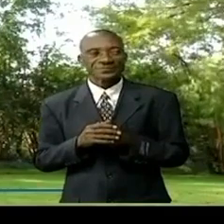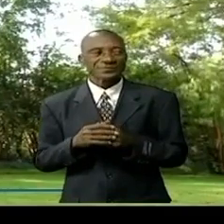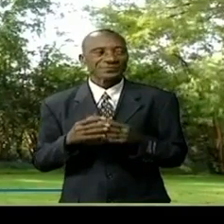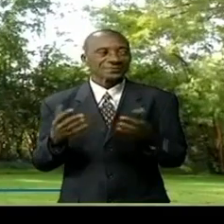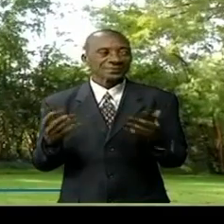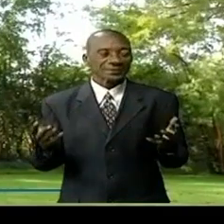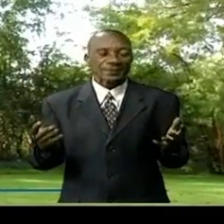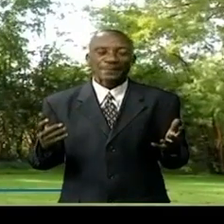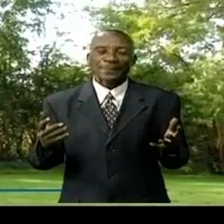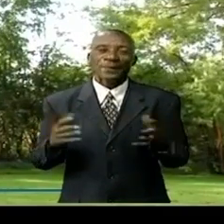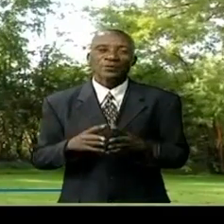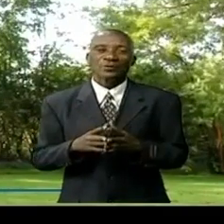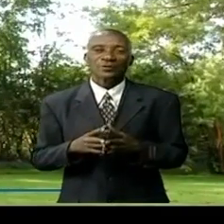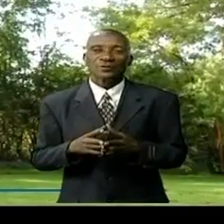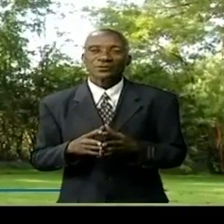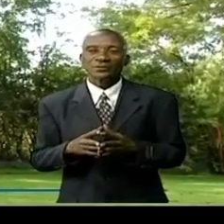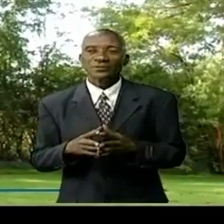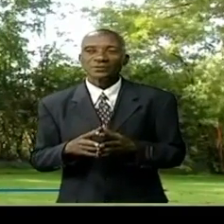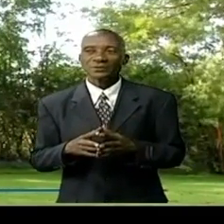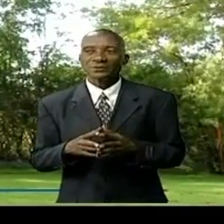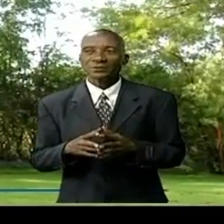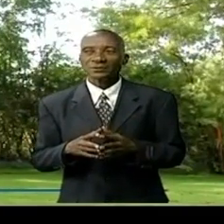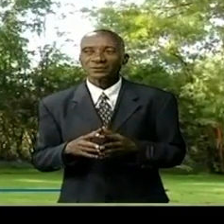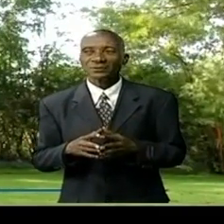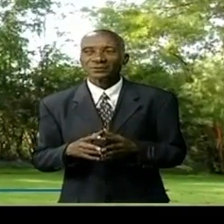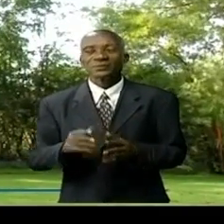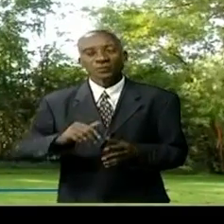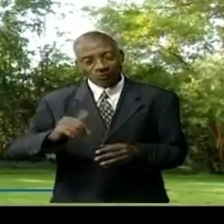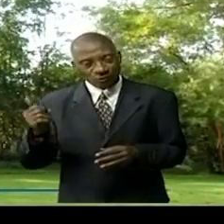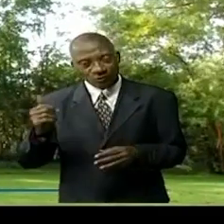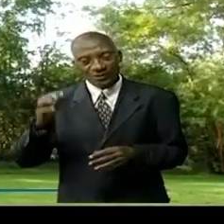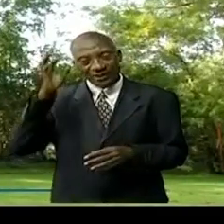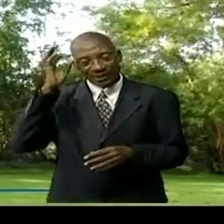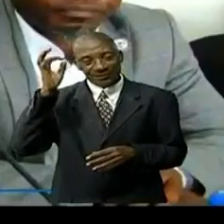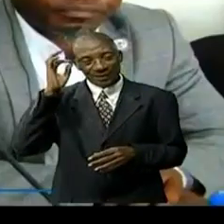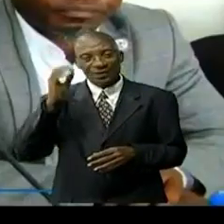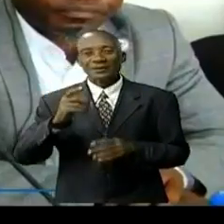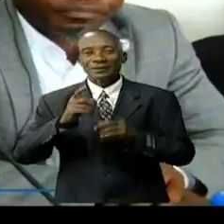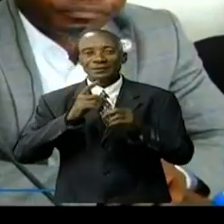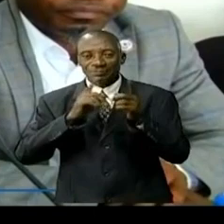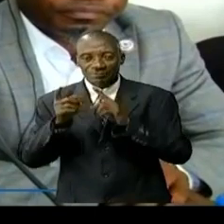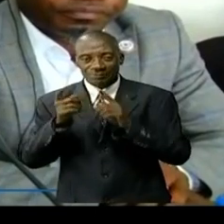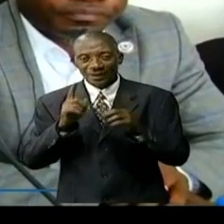pamoja juu ya kutafuta amani, parce que